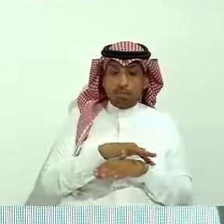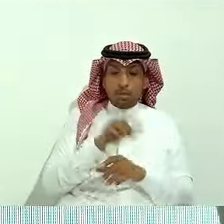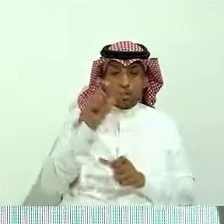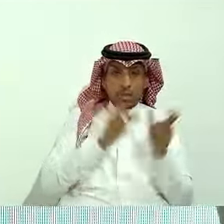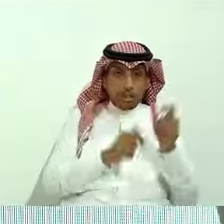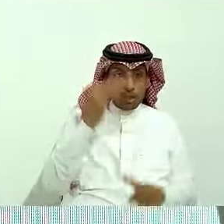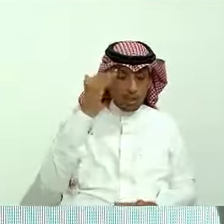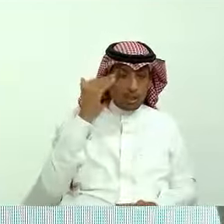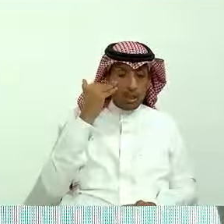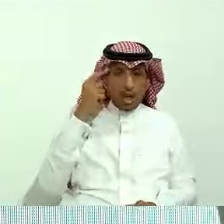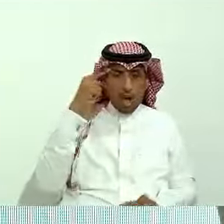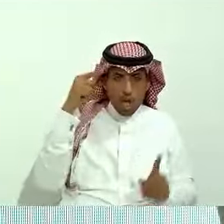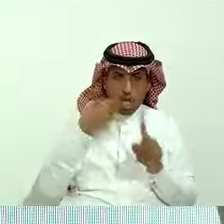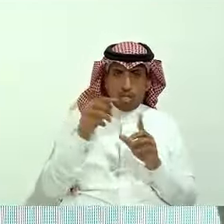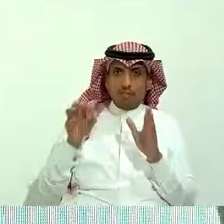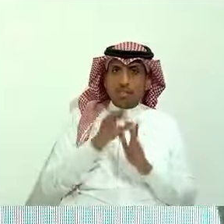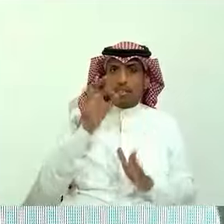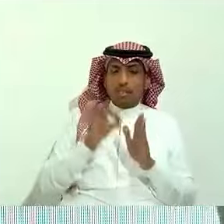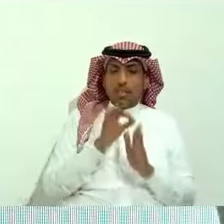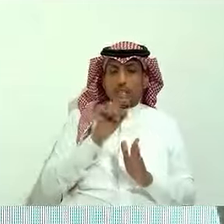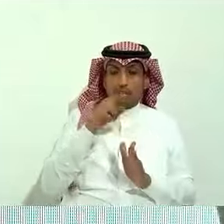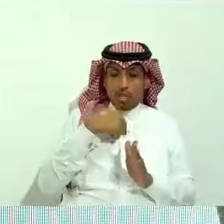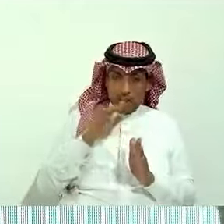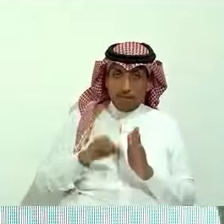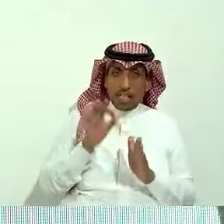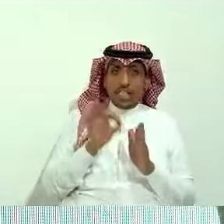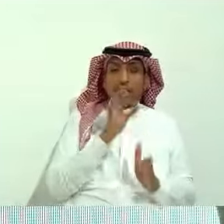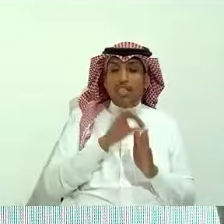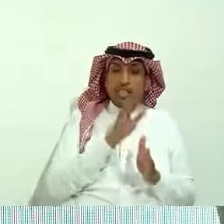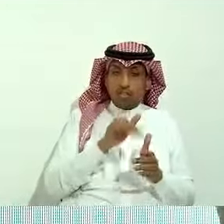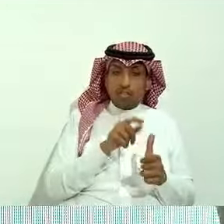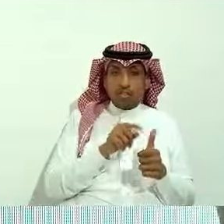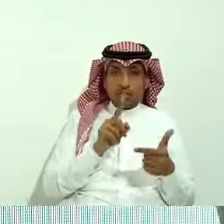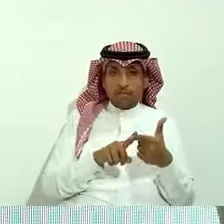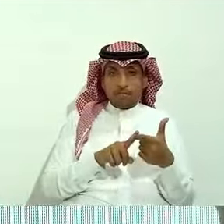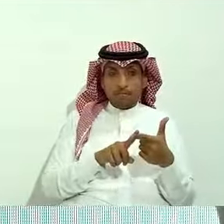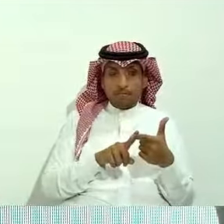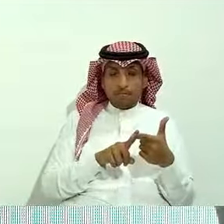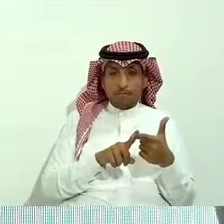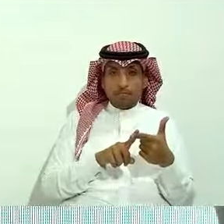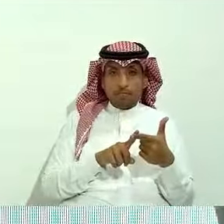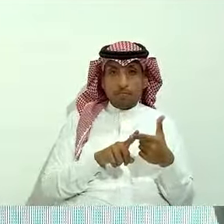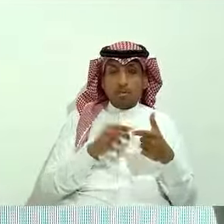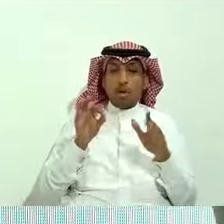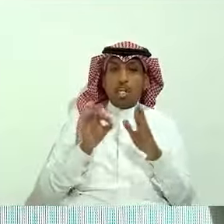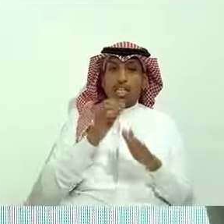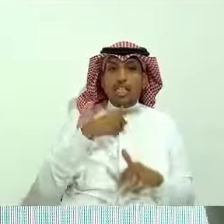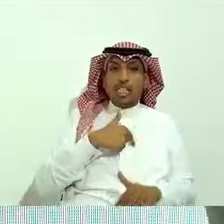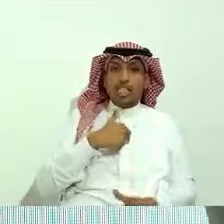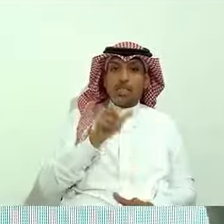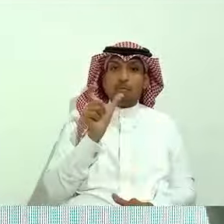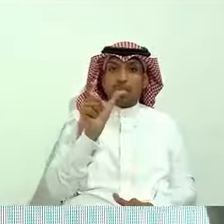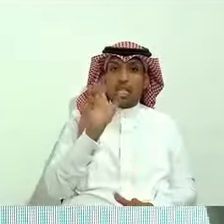تعرف تطرز. إحنا عندنا التطريز وعندنا النسيج المضاف